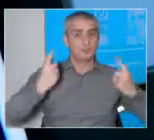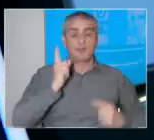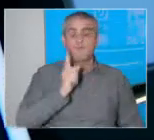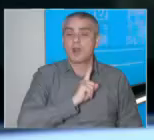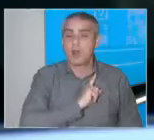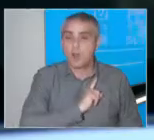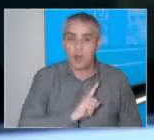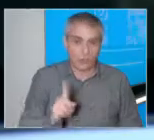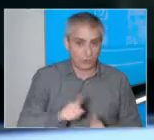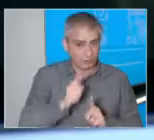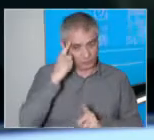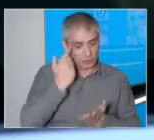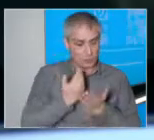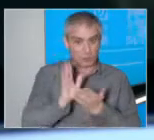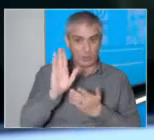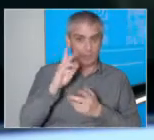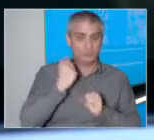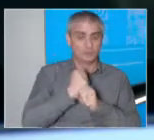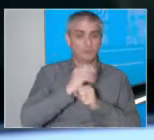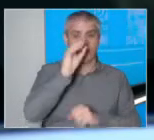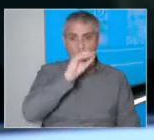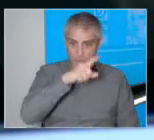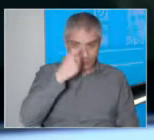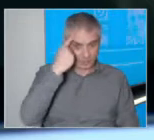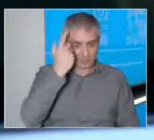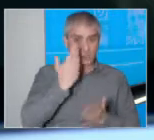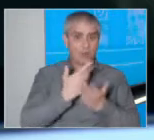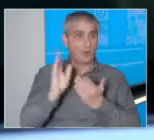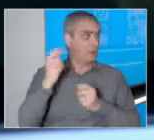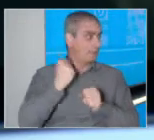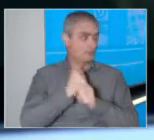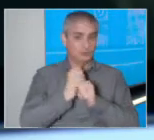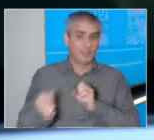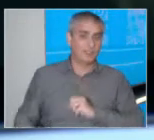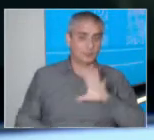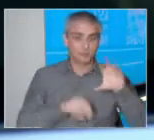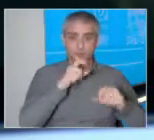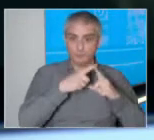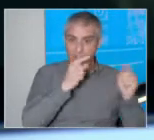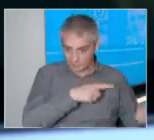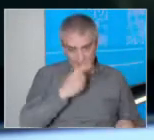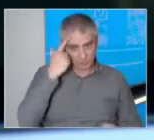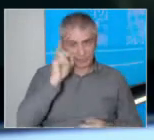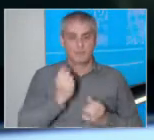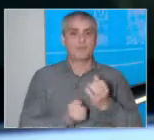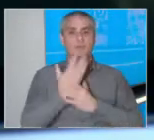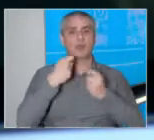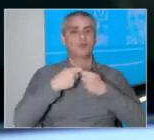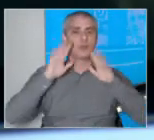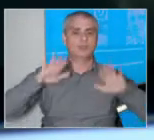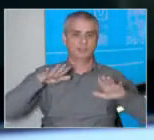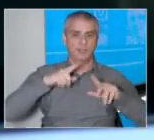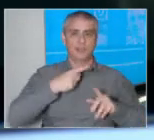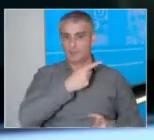פנים ואופן, כמו שידענו להוקיע את מחוללי אוסלו, ידענו להוקיע את מחוללי הגירוש מגוש קטיף, אנחנו יודעים להוקיע את מחוללי ממליכי התנועה האסלאמית על